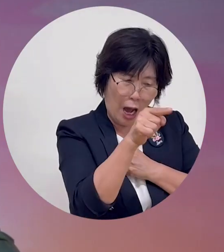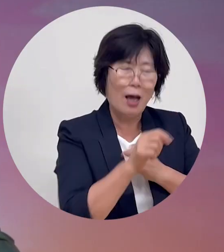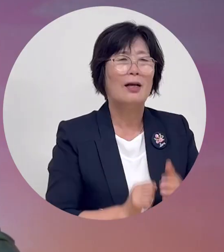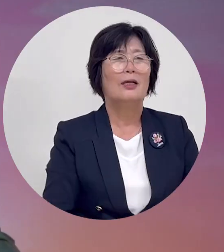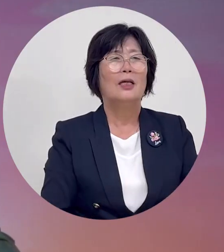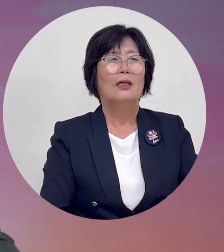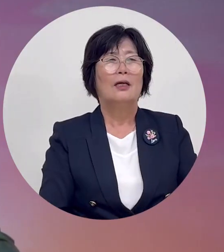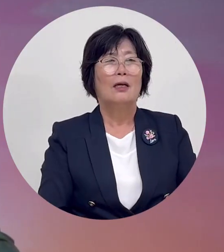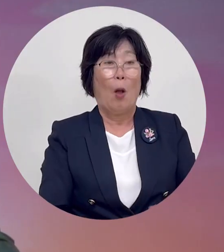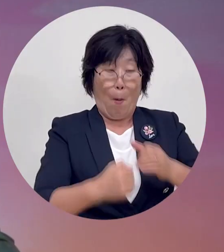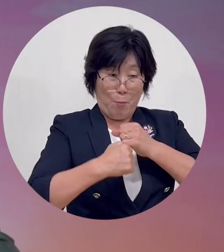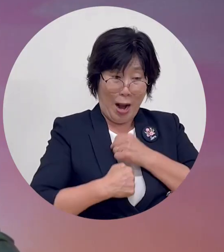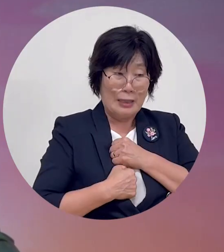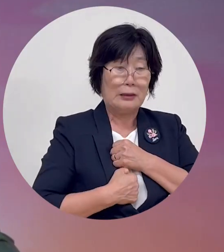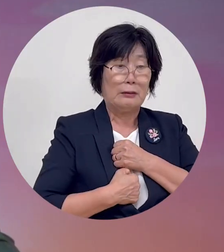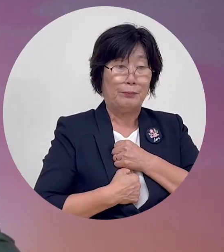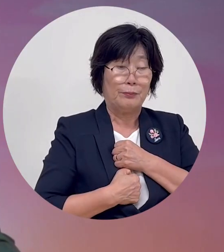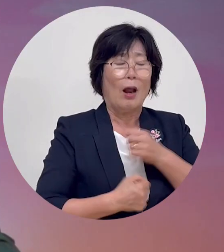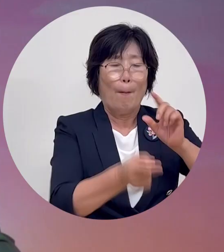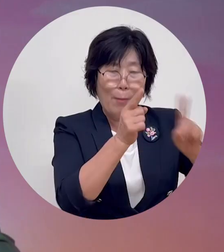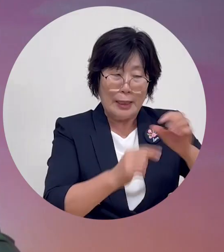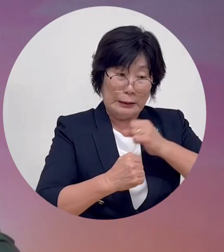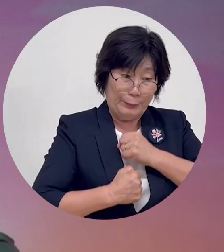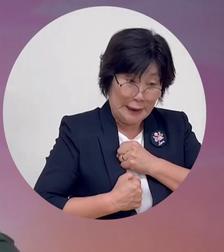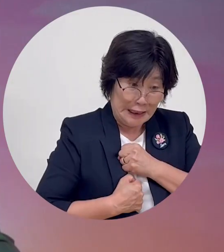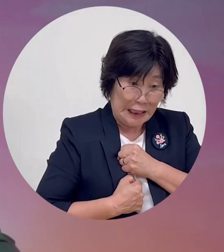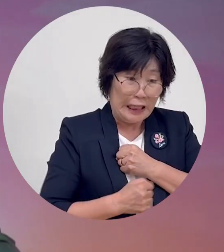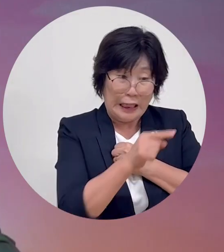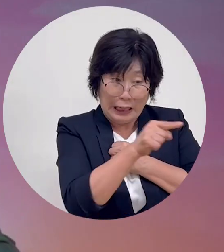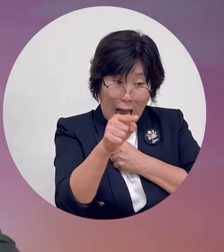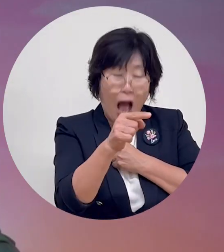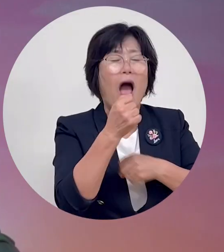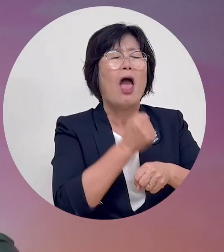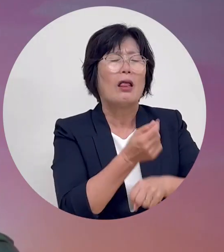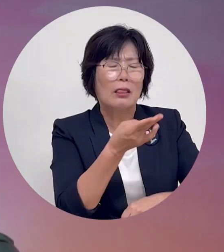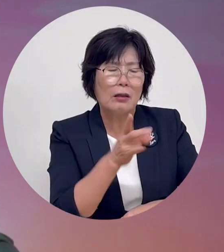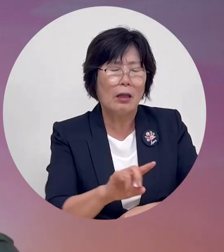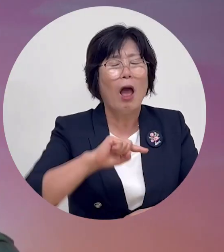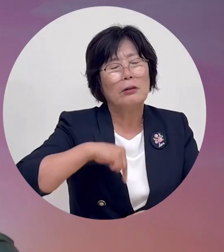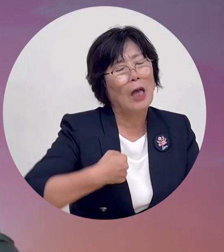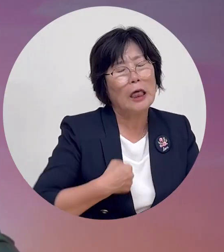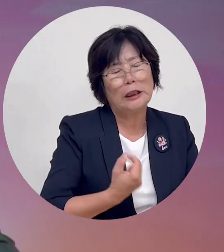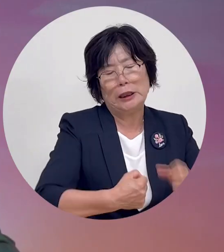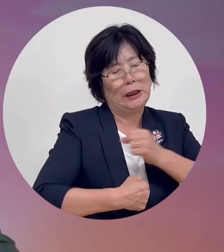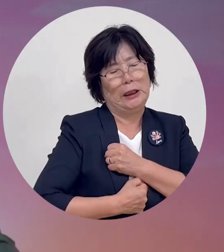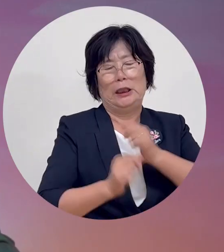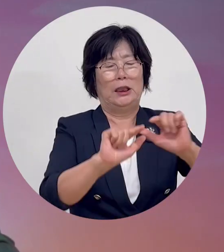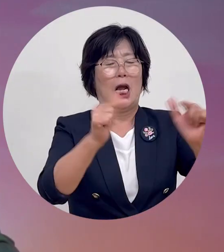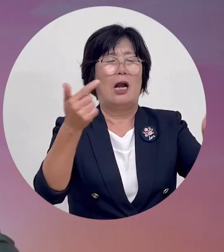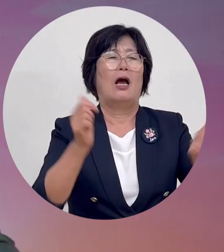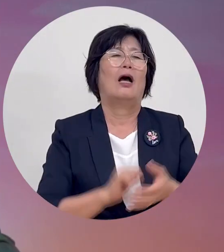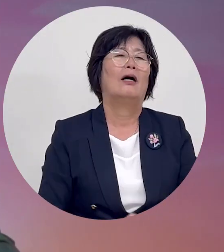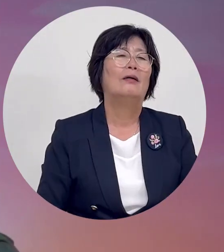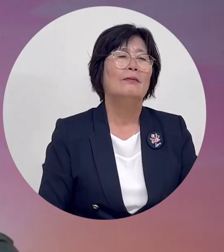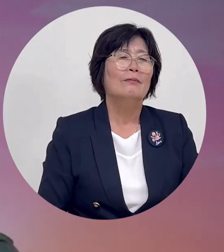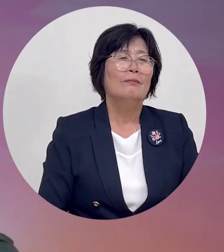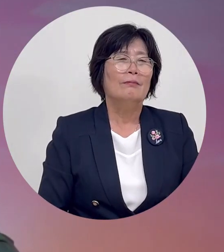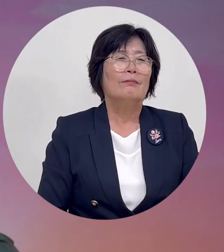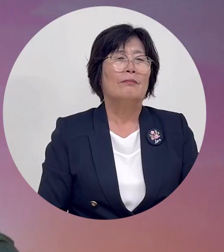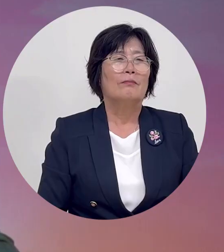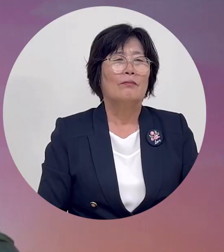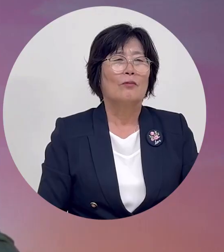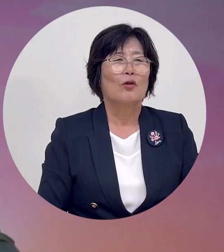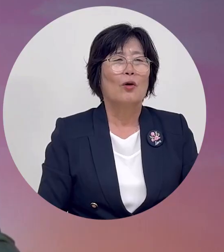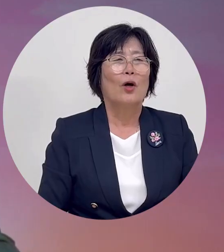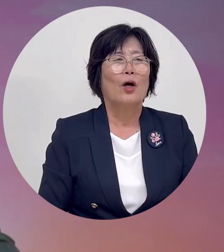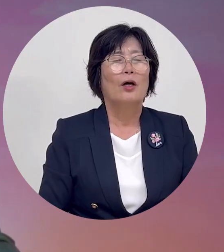그리고 말씀 지키라고 하는 사람들이 지키냐? 고급 기술로 안 지켜요. 예.